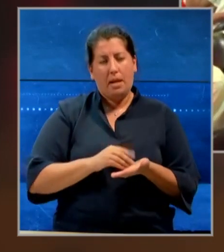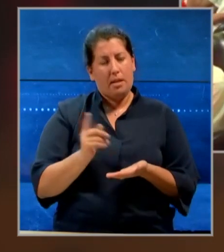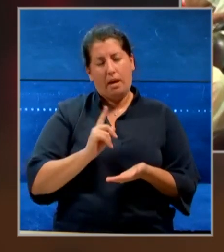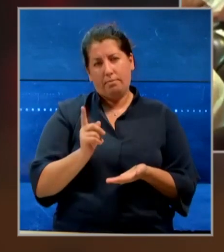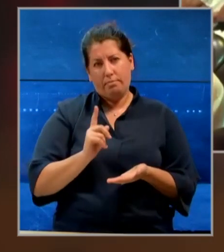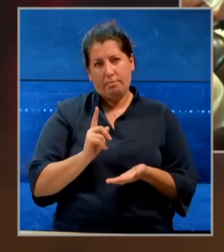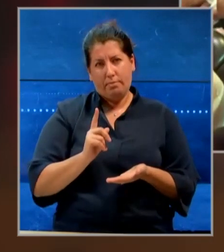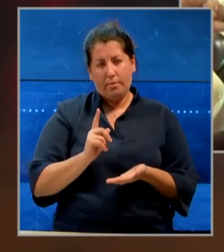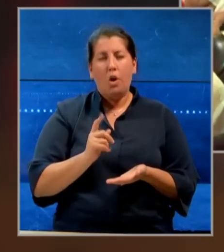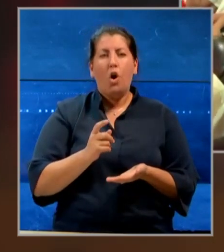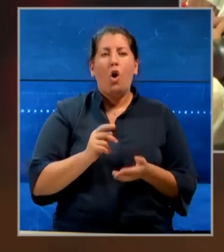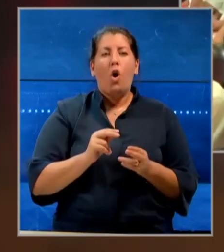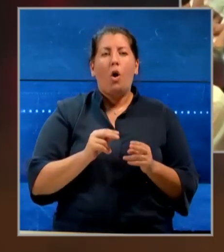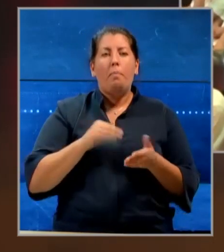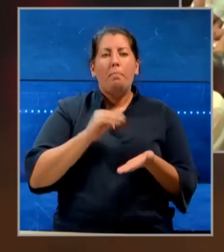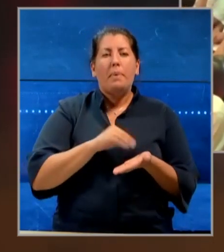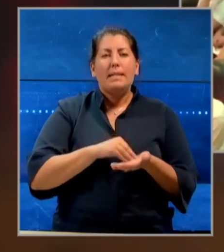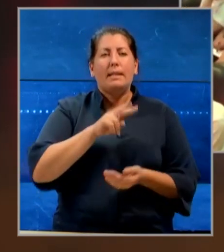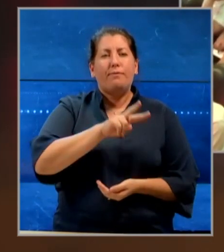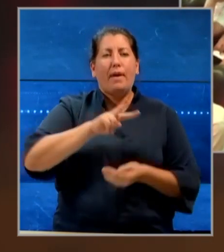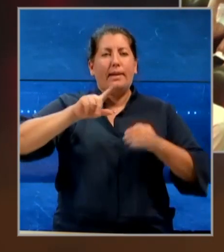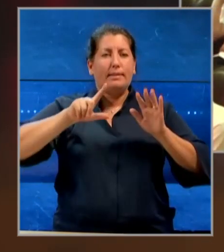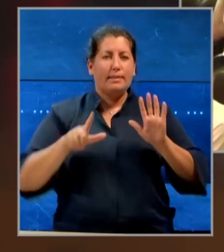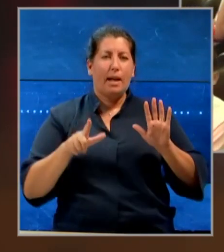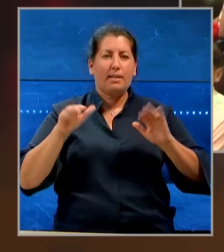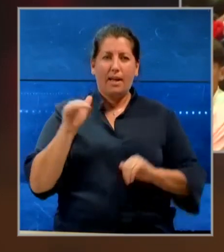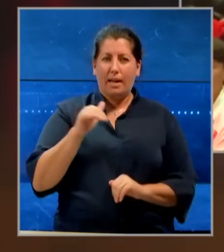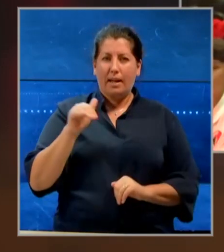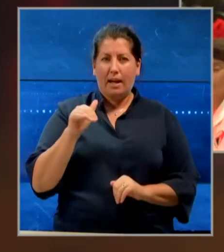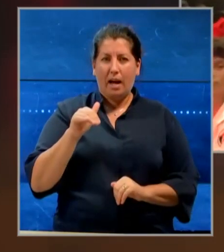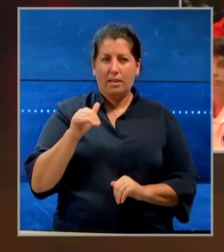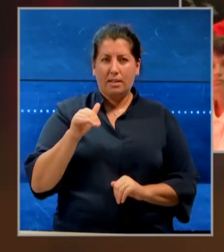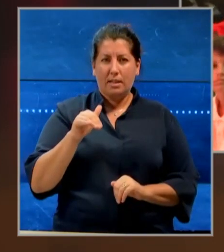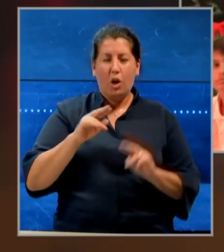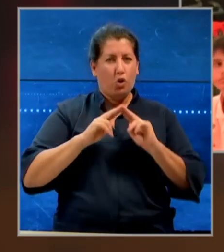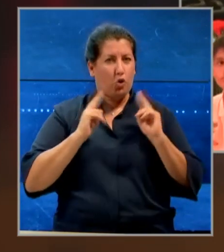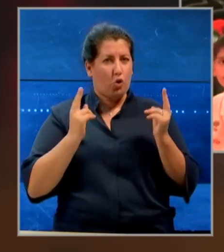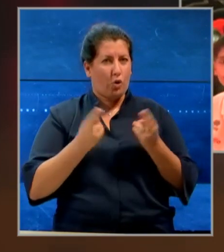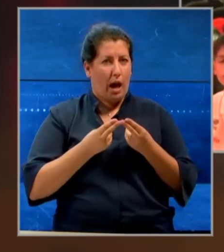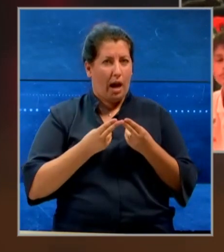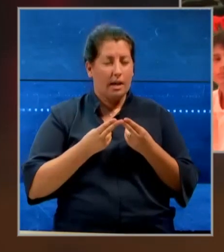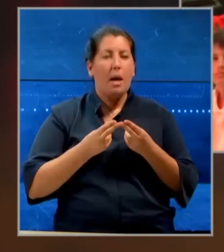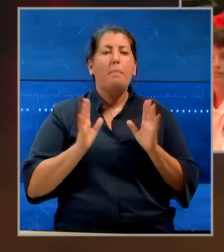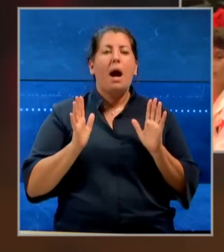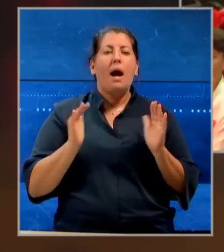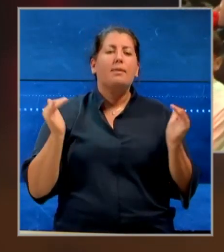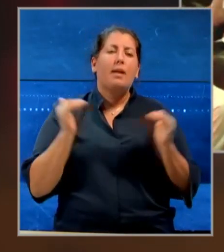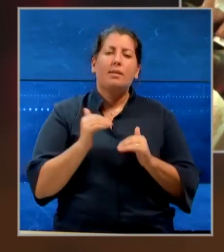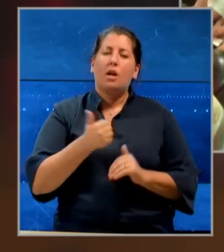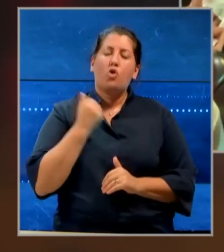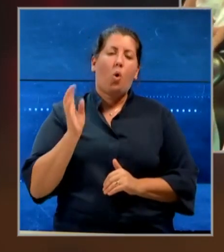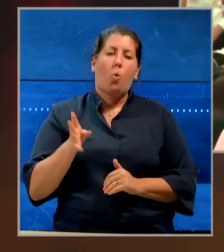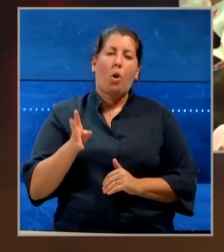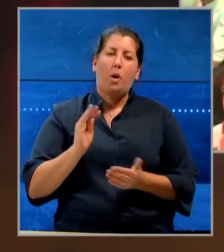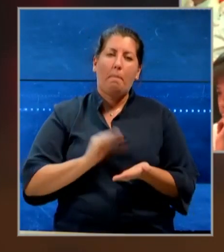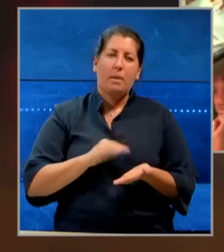Quanti siete? Noi siamo 27 ragazzi, stasera siamo in 14. Ecco, allora possiamo parlare